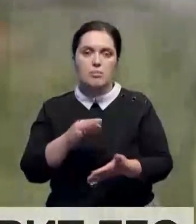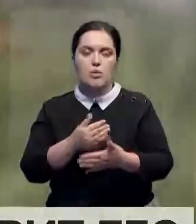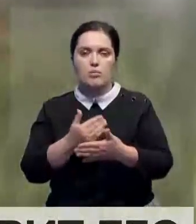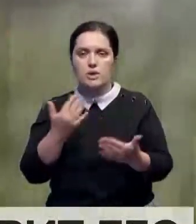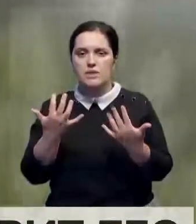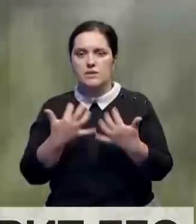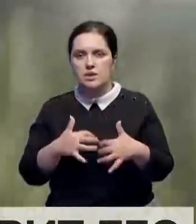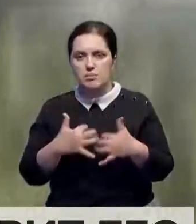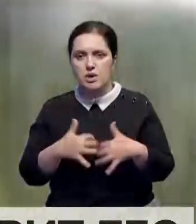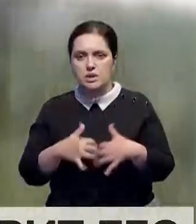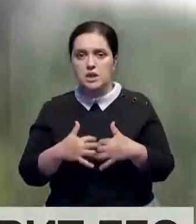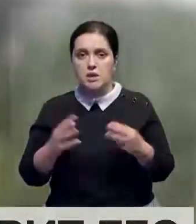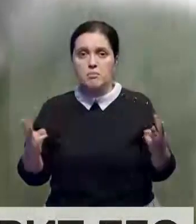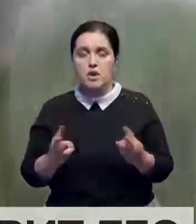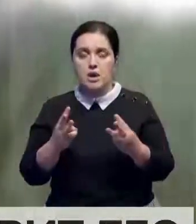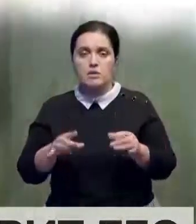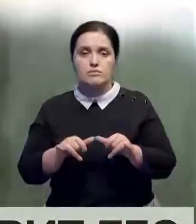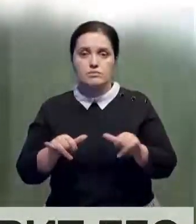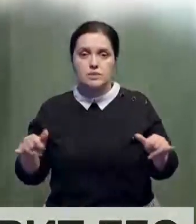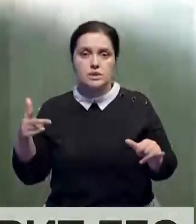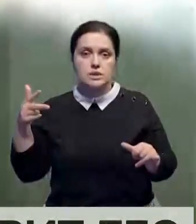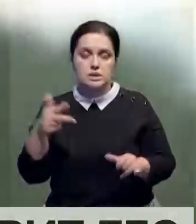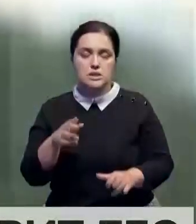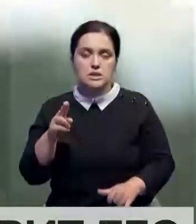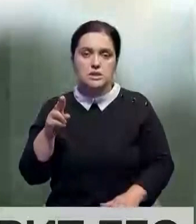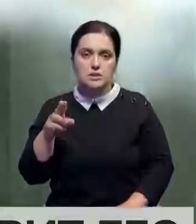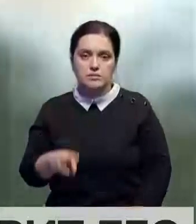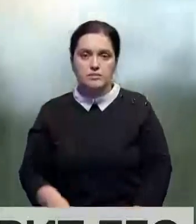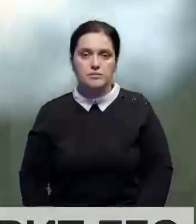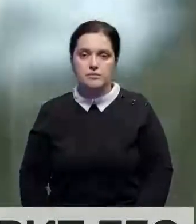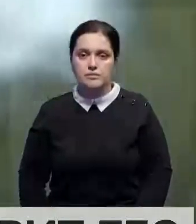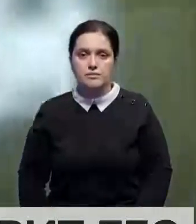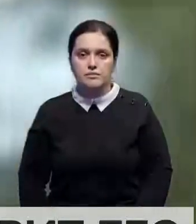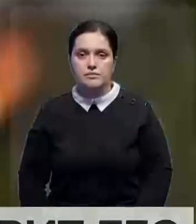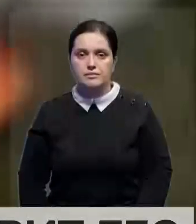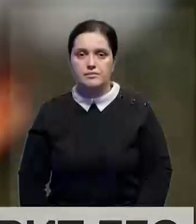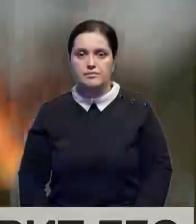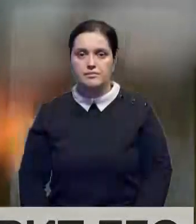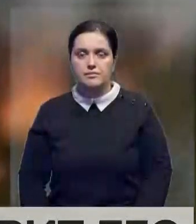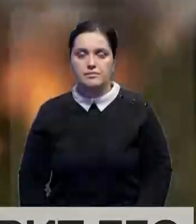оперативный штаб. По предварительным оценкам, пламя распространилось на 3000 квадратных метров.